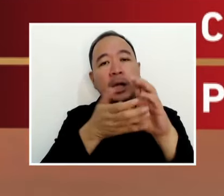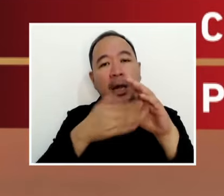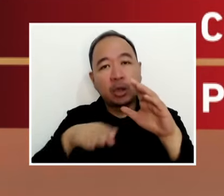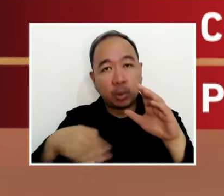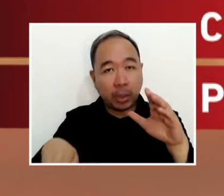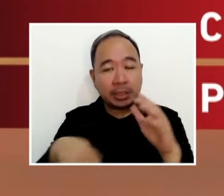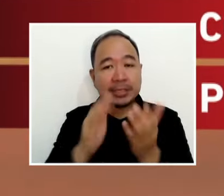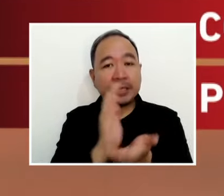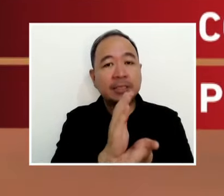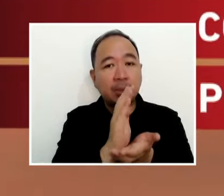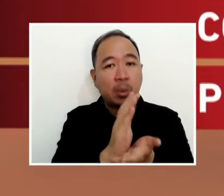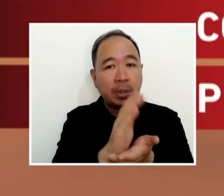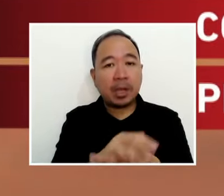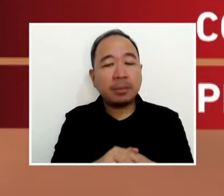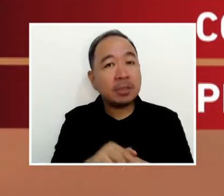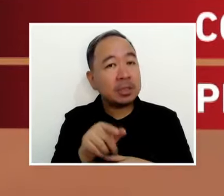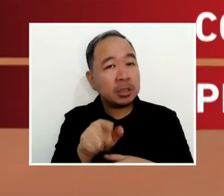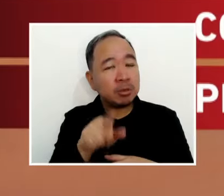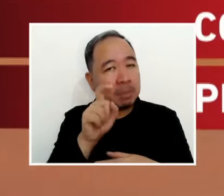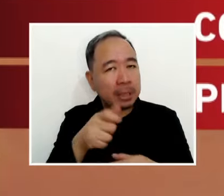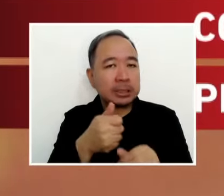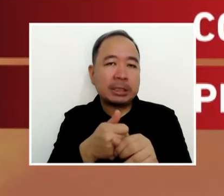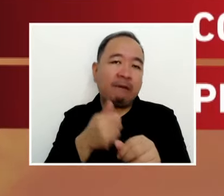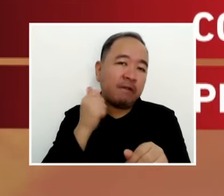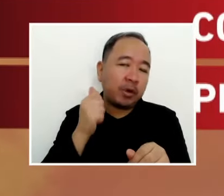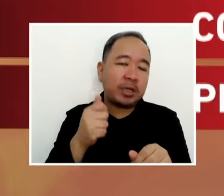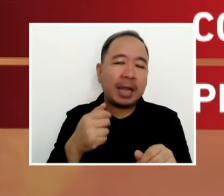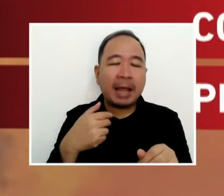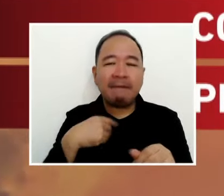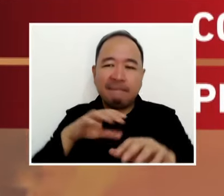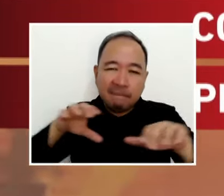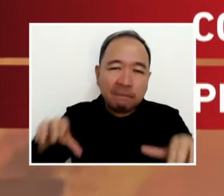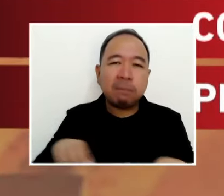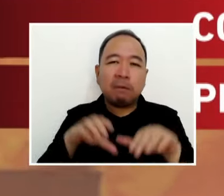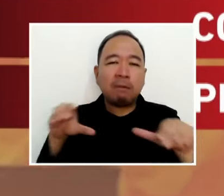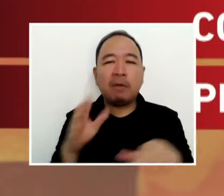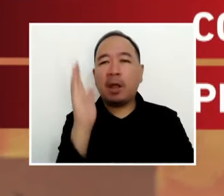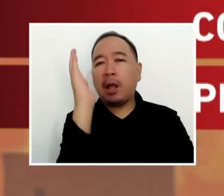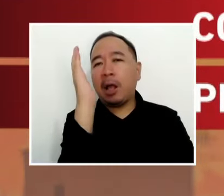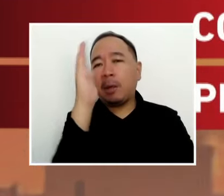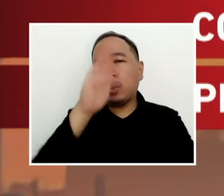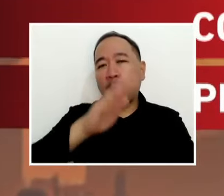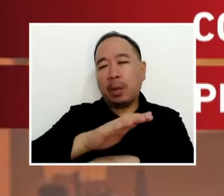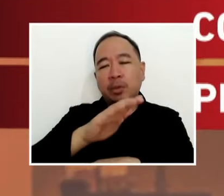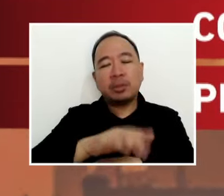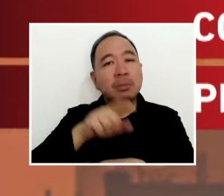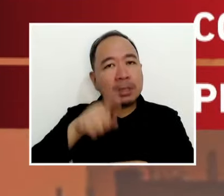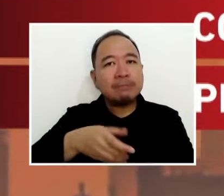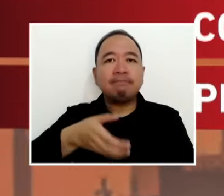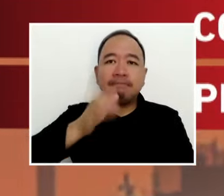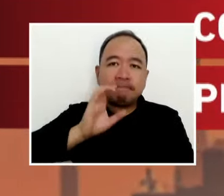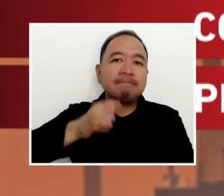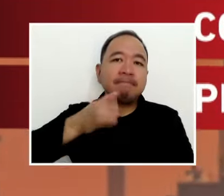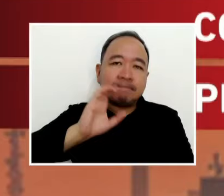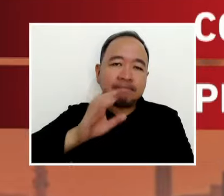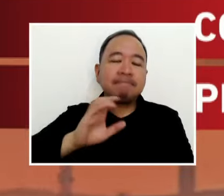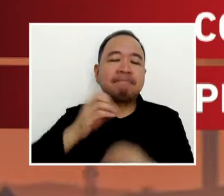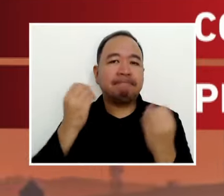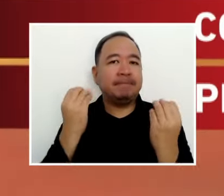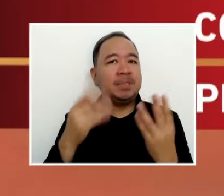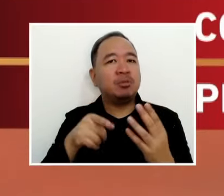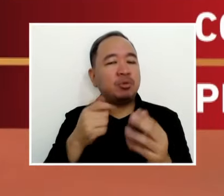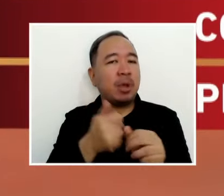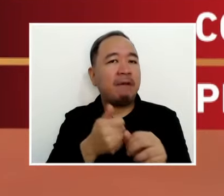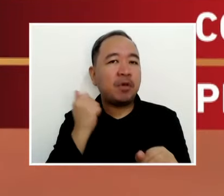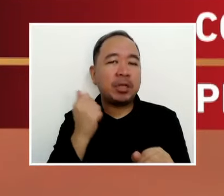City. Kapamilya, iwasan po ang mabibigat na gawain sa tanghali at hapon at lalasan ang pag-inom ng tubig para maiwasan